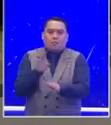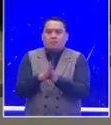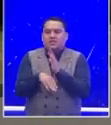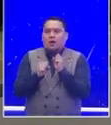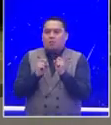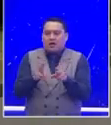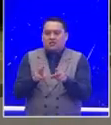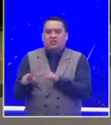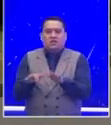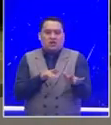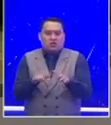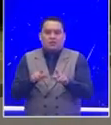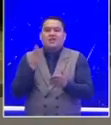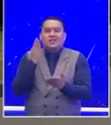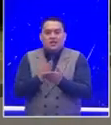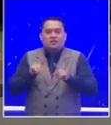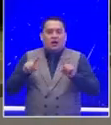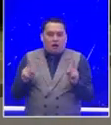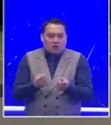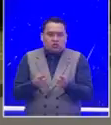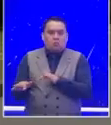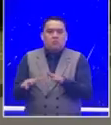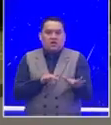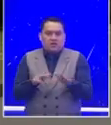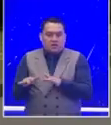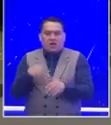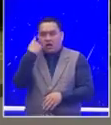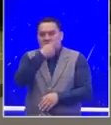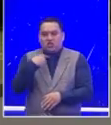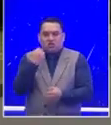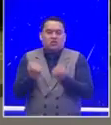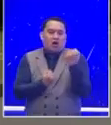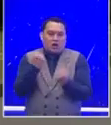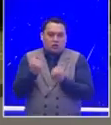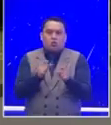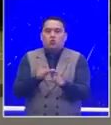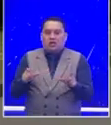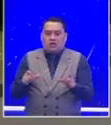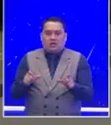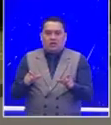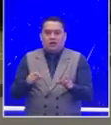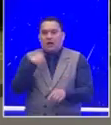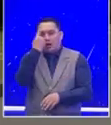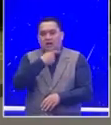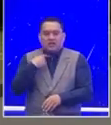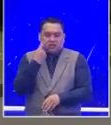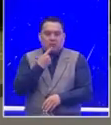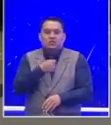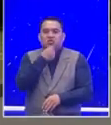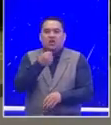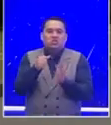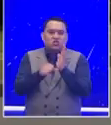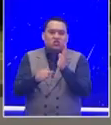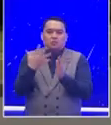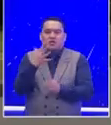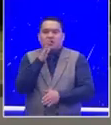введен. То есть ограничения по передвижению как личного автотранспорта, так и людей. Лицам старше